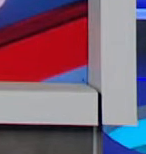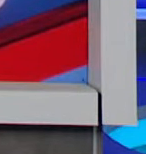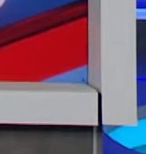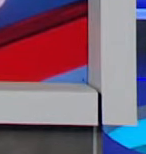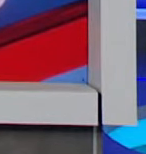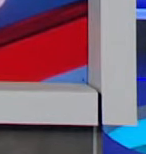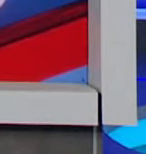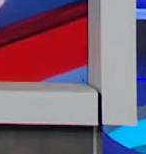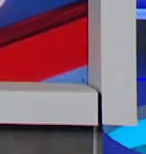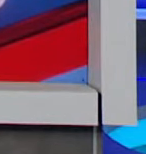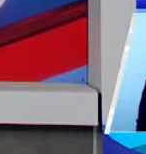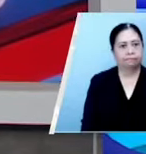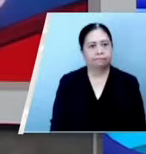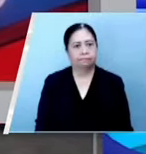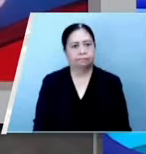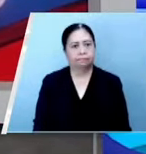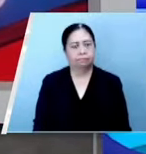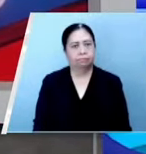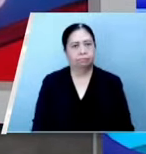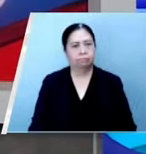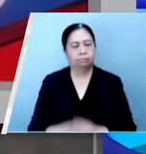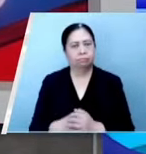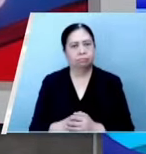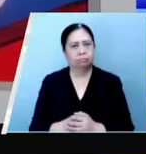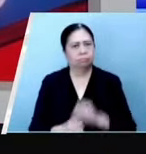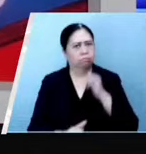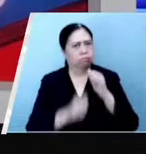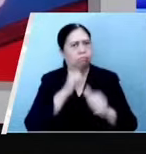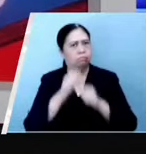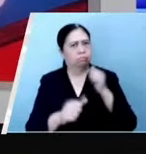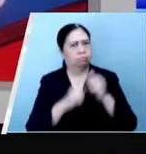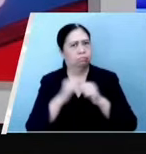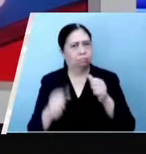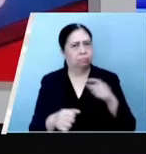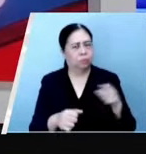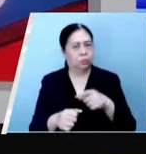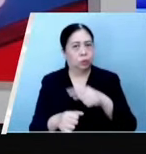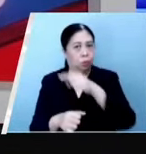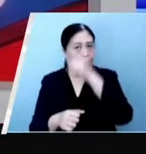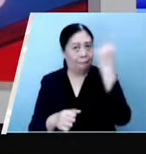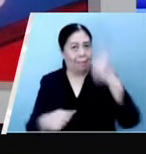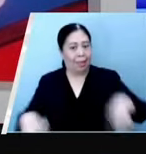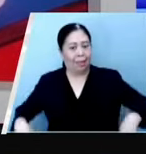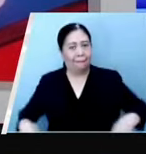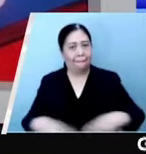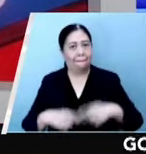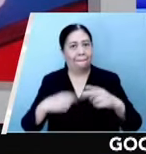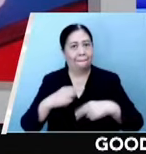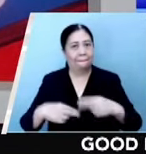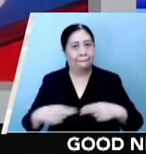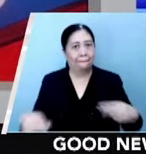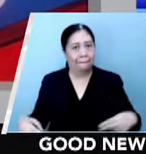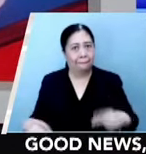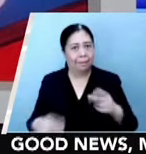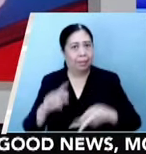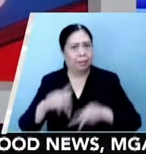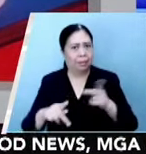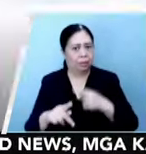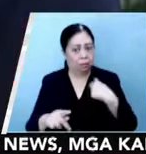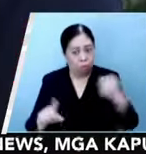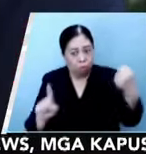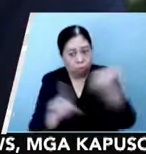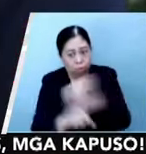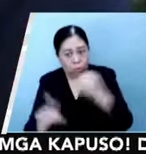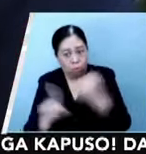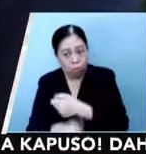Mariingit tinanggi ng isang taekwondo black belter na ipinabugbog ng kanilang coach ang na-ospital niyang kasparing.